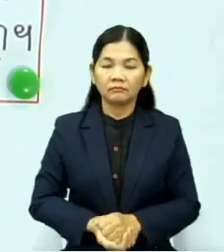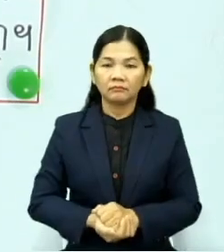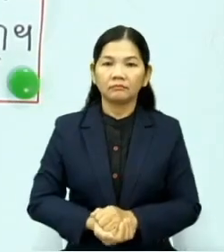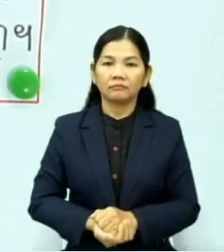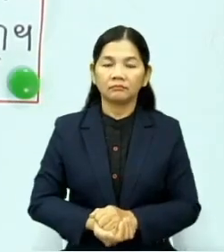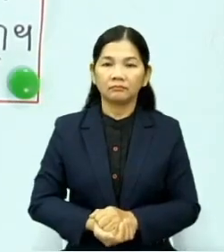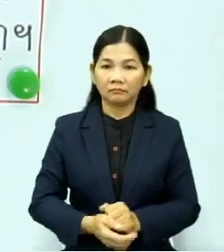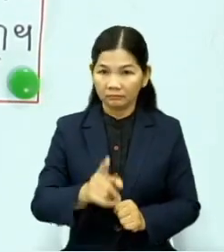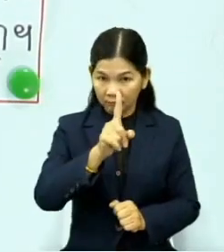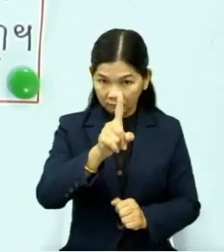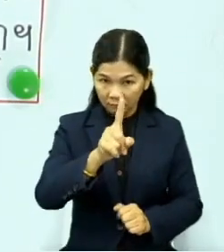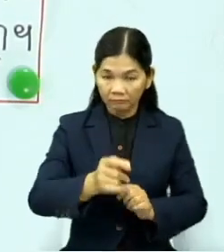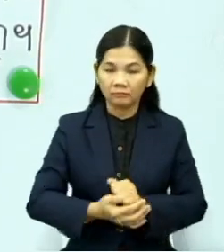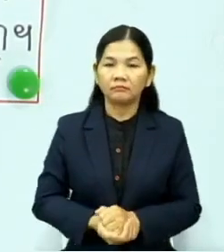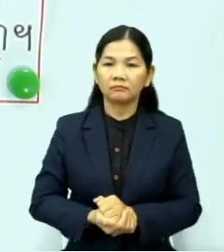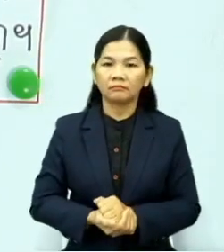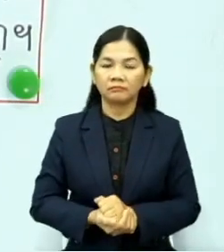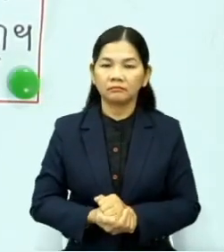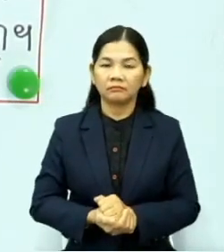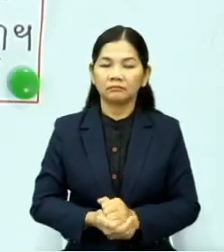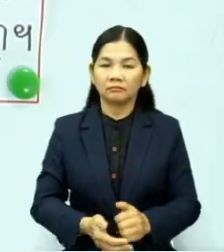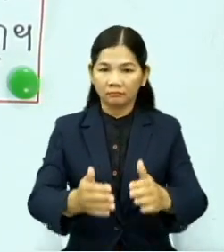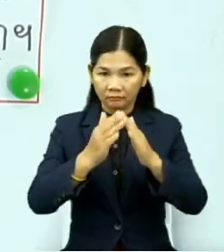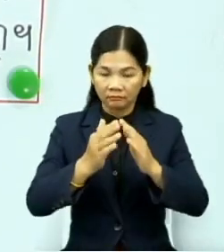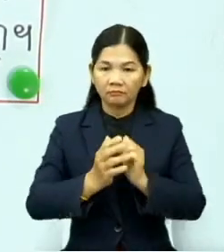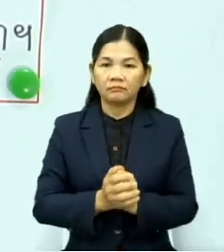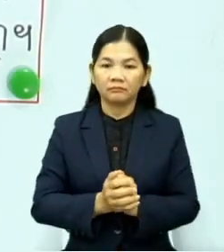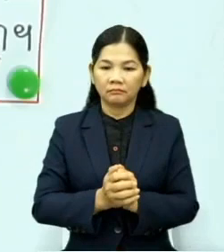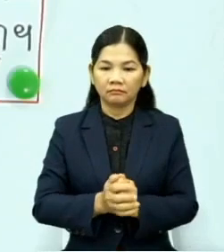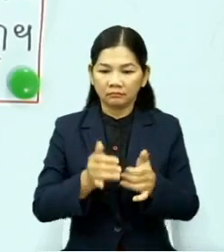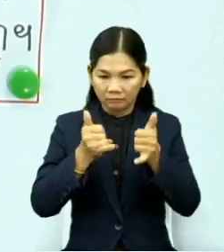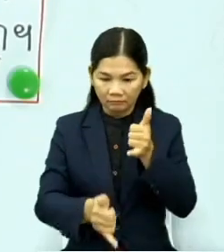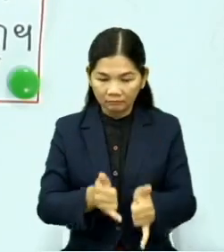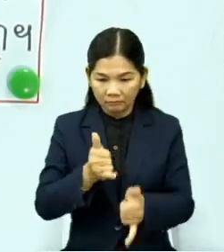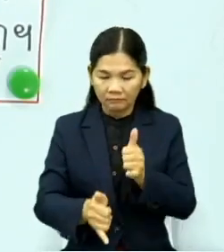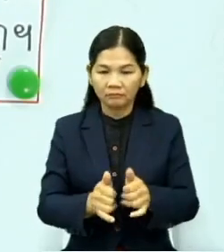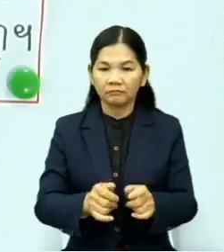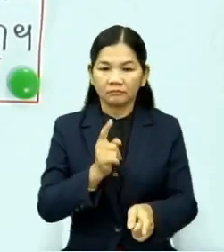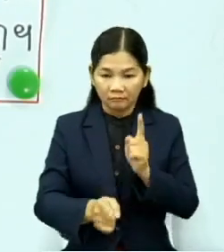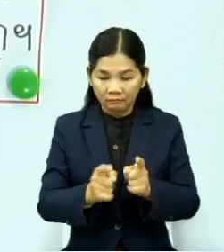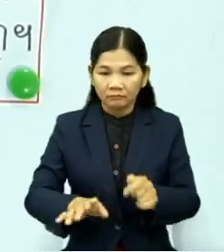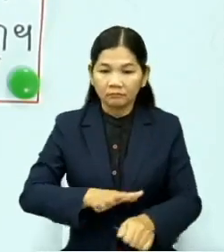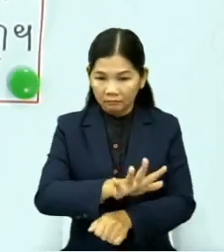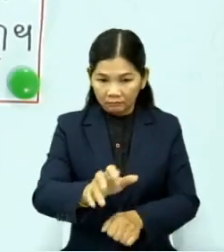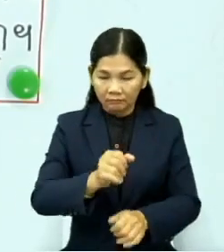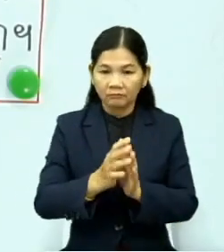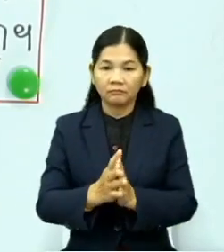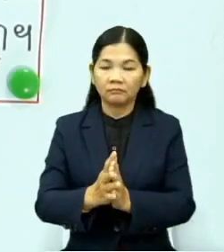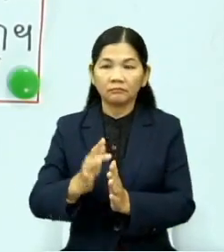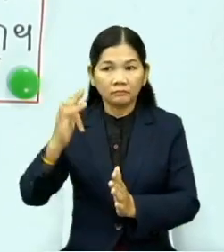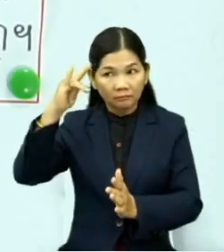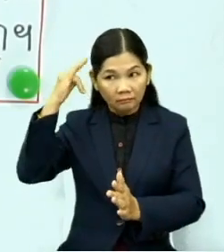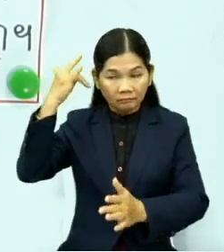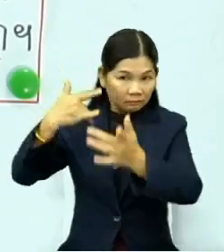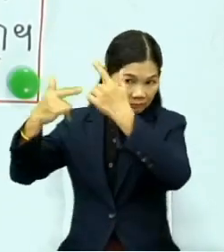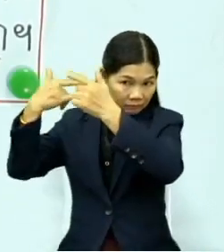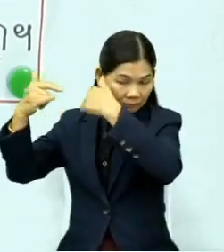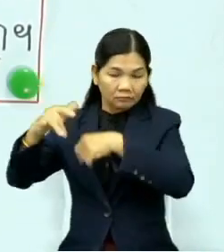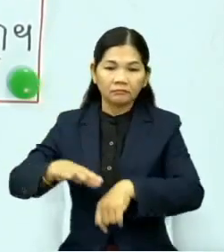cha chùm lái tìm mũi nẹ bông cao ở miền đô đồn trầy khmai cứ cha bộp bẹp mùa rắc